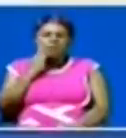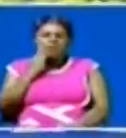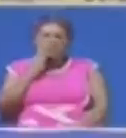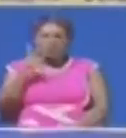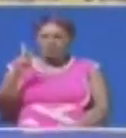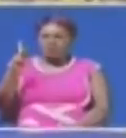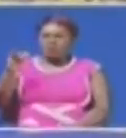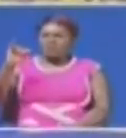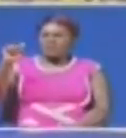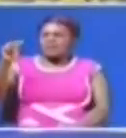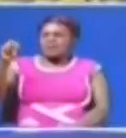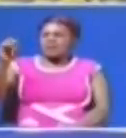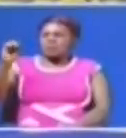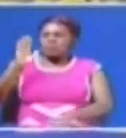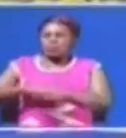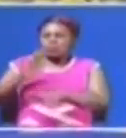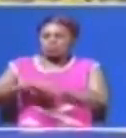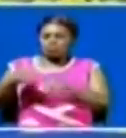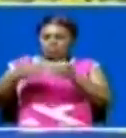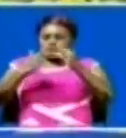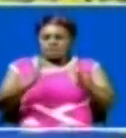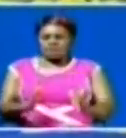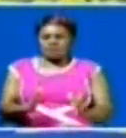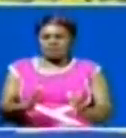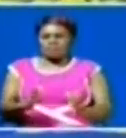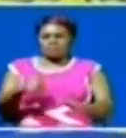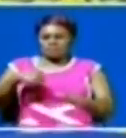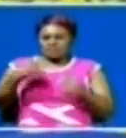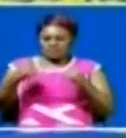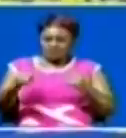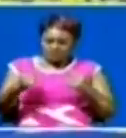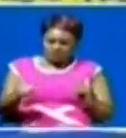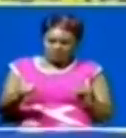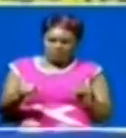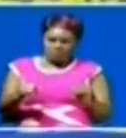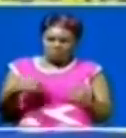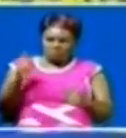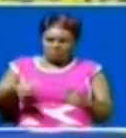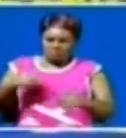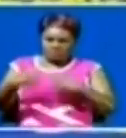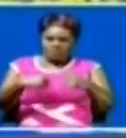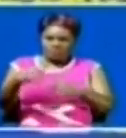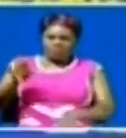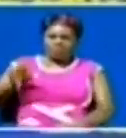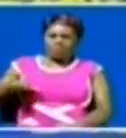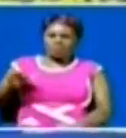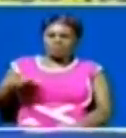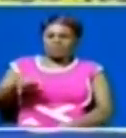was a very good leader. Sisi tulikasana kusema lazima maendeleo ya wanawake